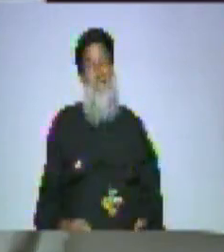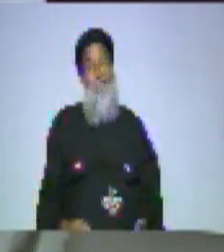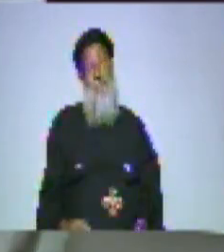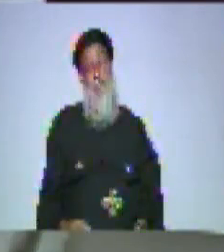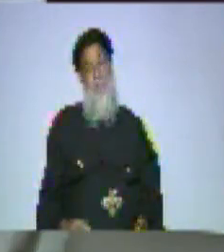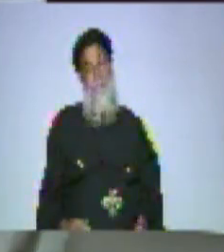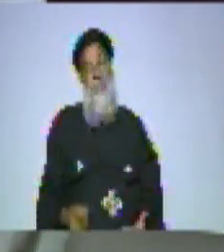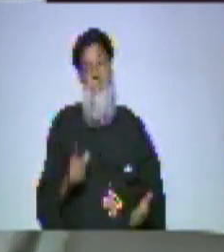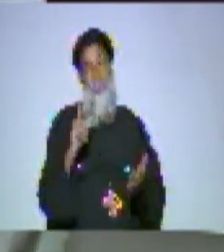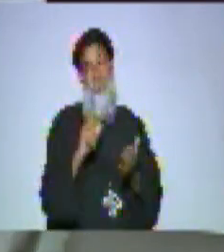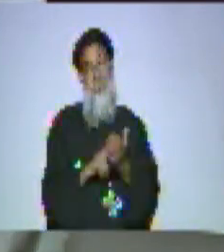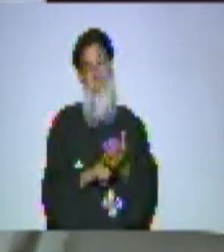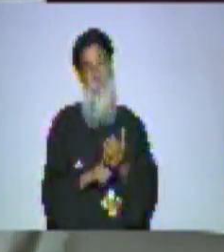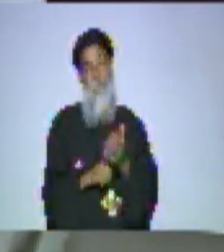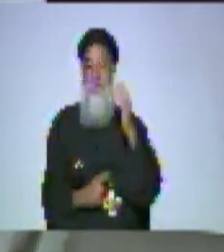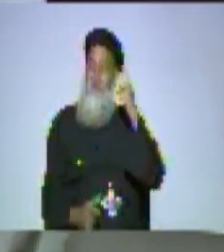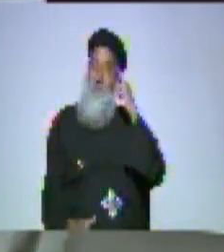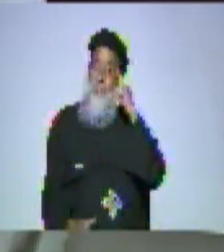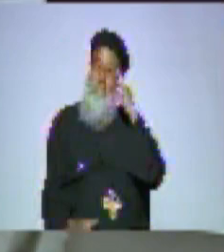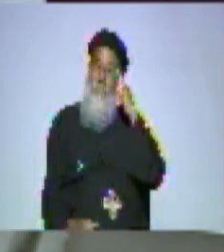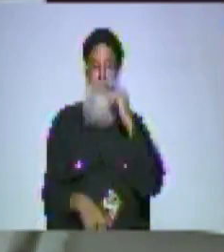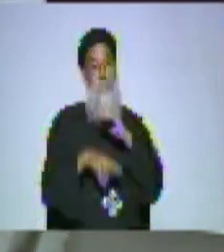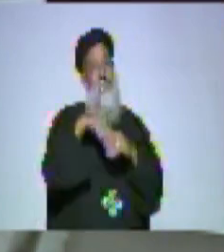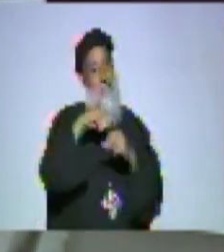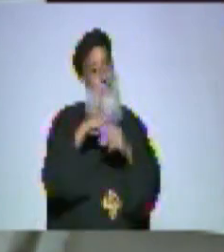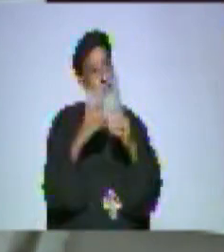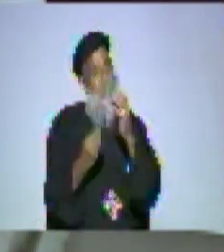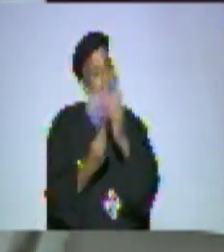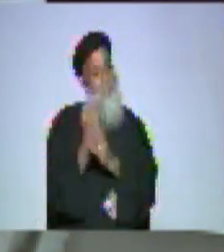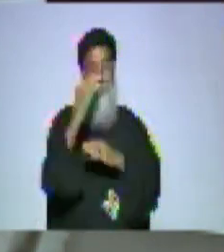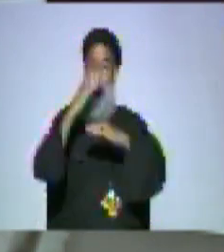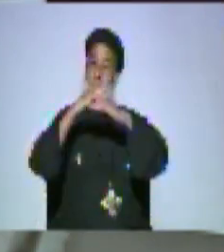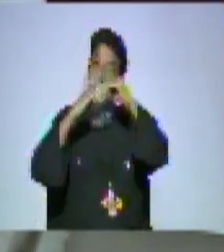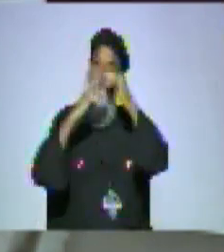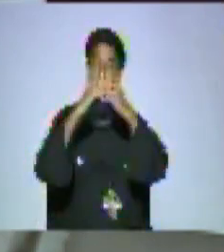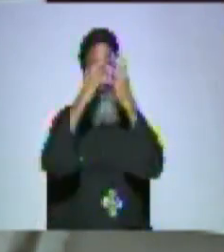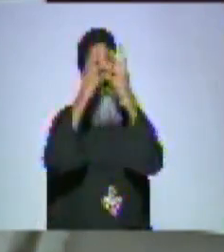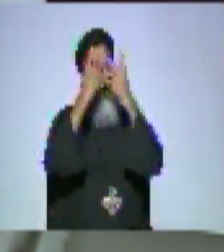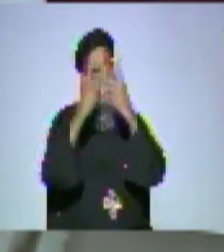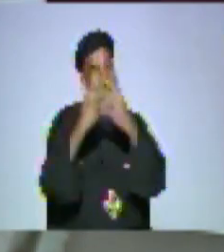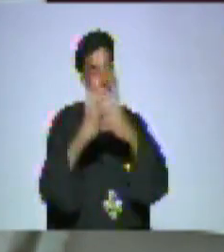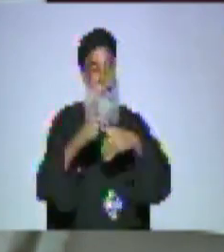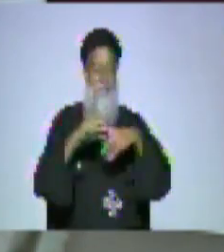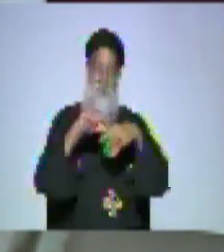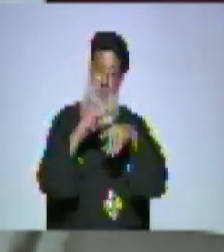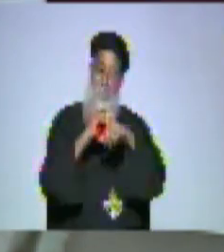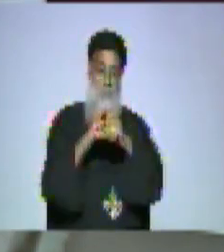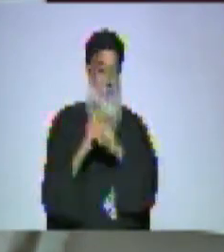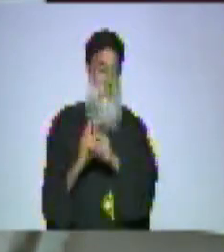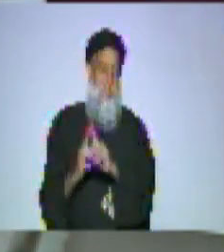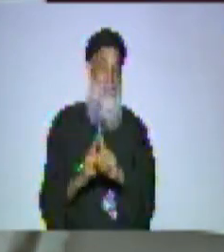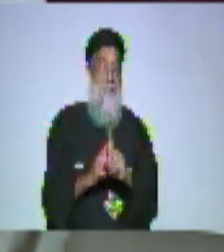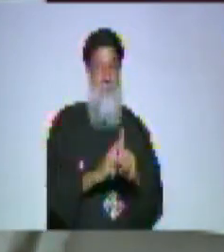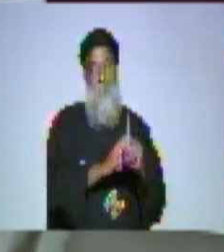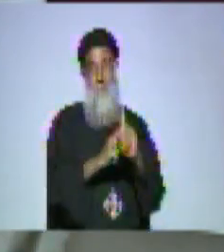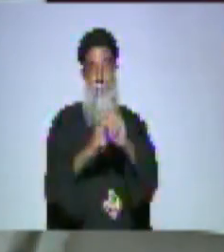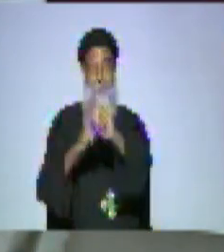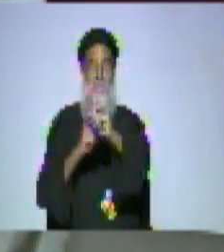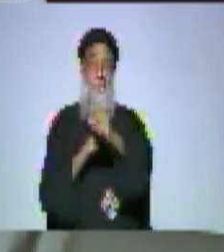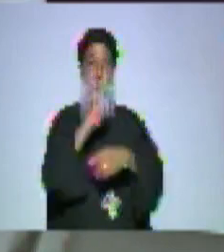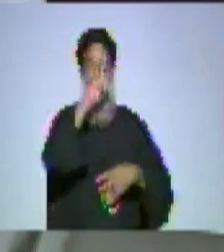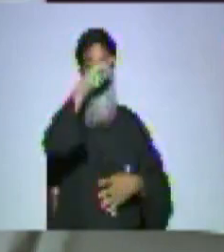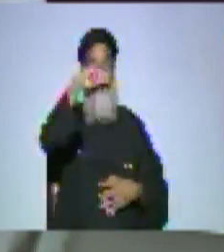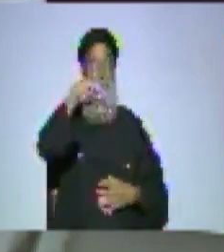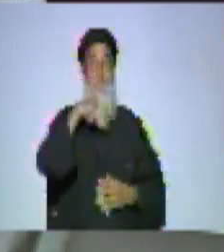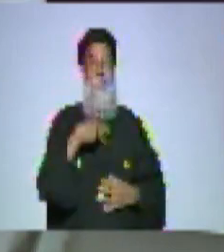فالحقيقه ربنا عجيب جدا جدا في تنظيمه وفي قيادته للانسان وفي تدبيره